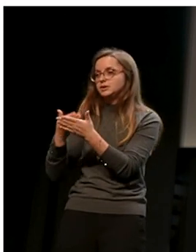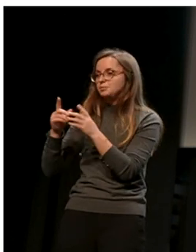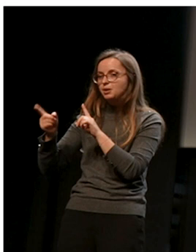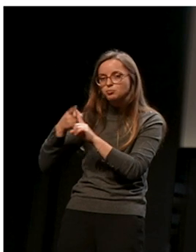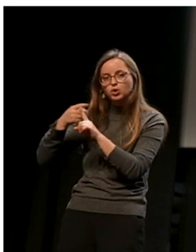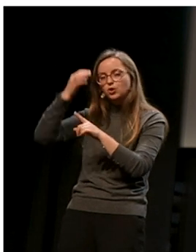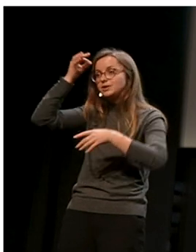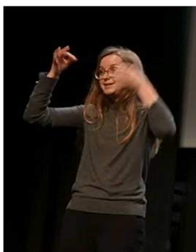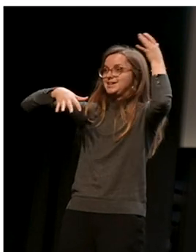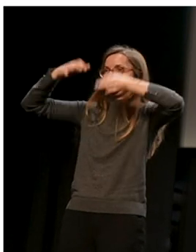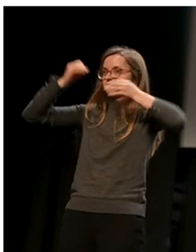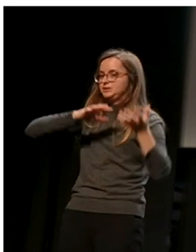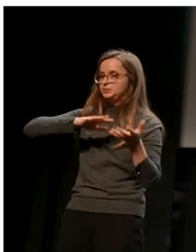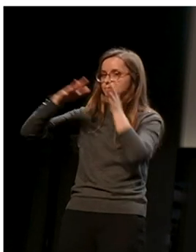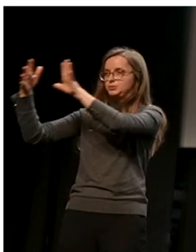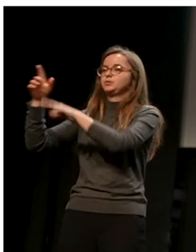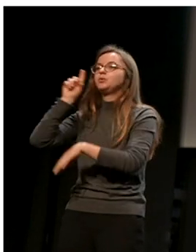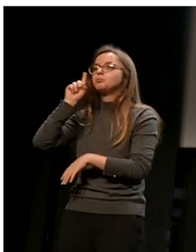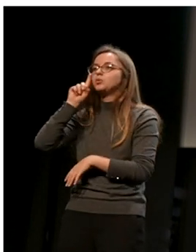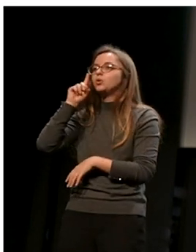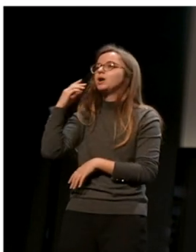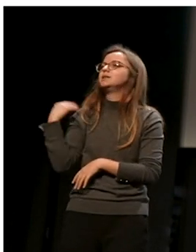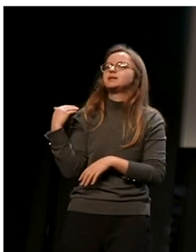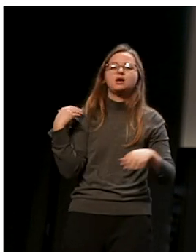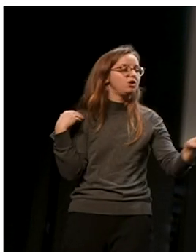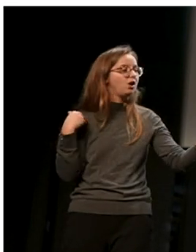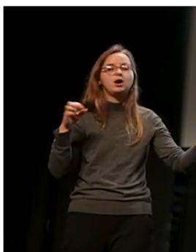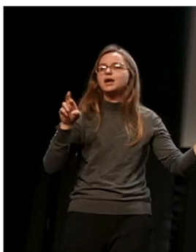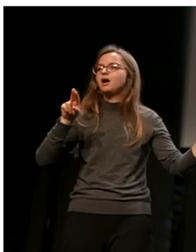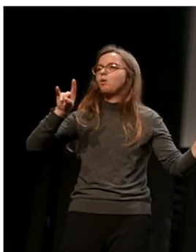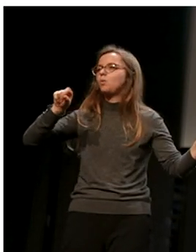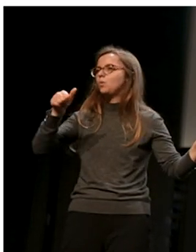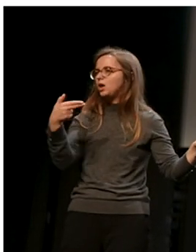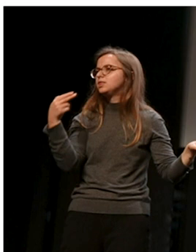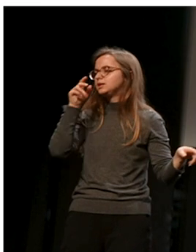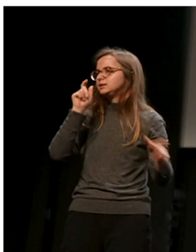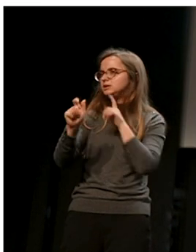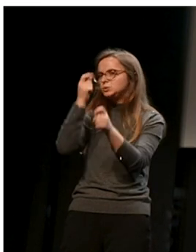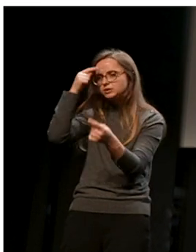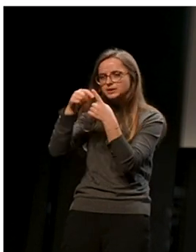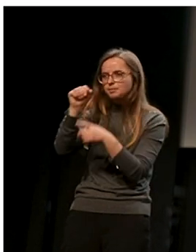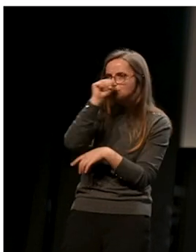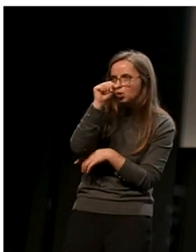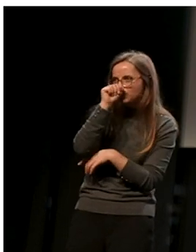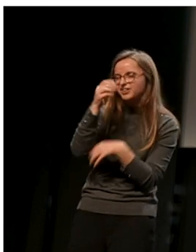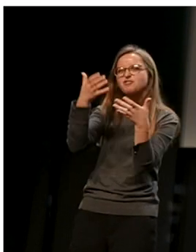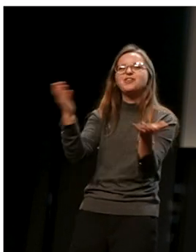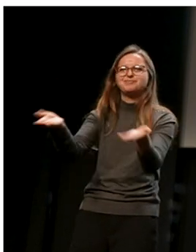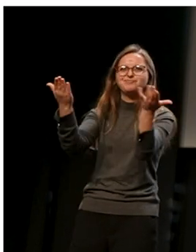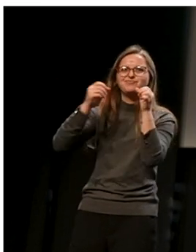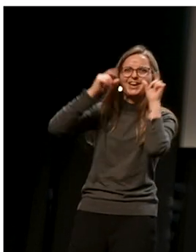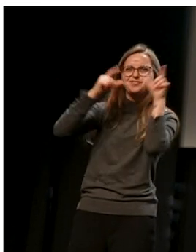que l'image de Erwan tout à l'heure sur la pornographie que je trouvais très bien, on va relancer un peu l'intérêt de la conférence avec un sujet un peu olé